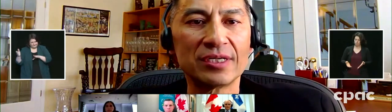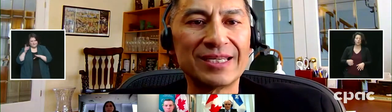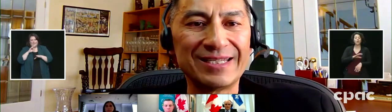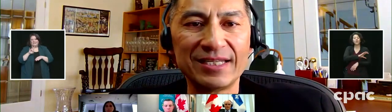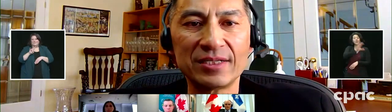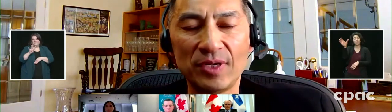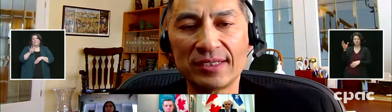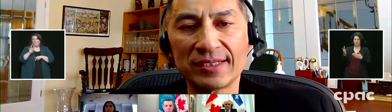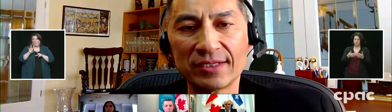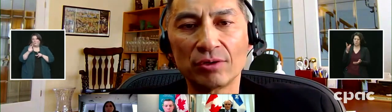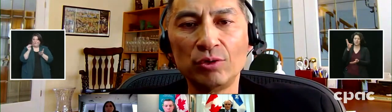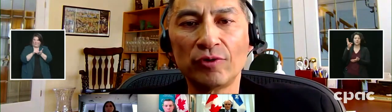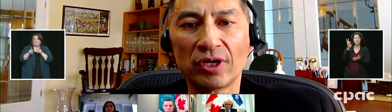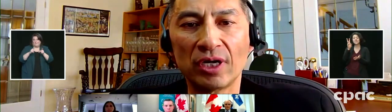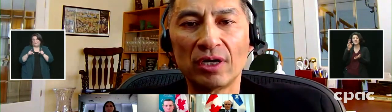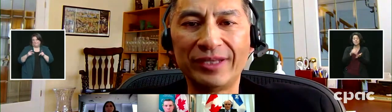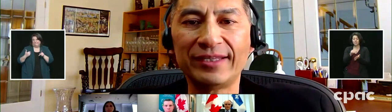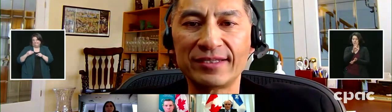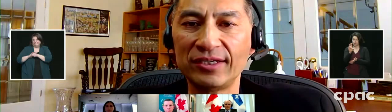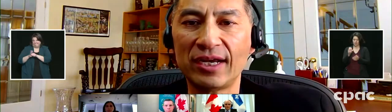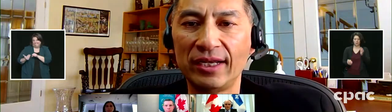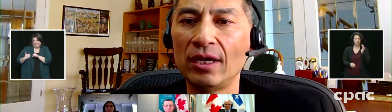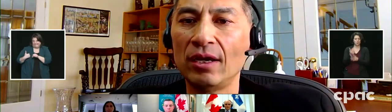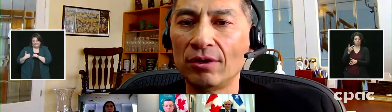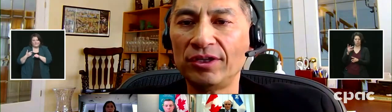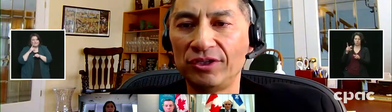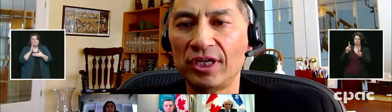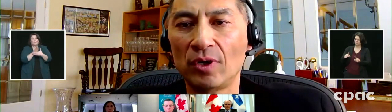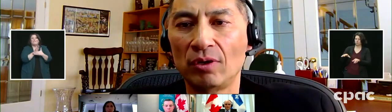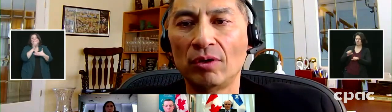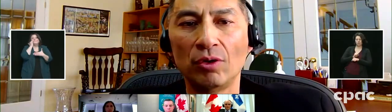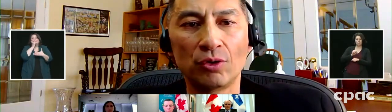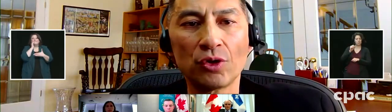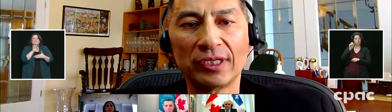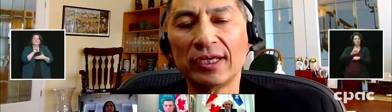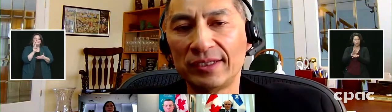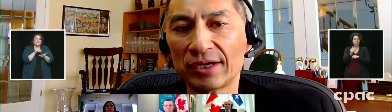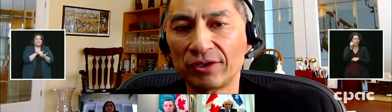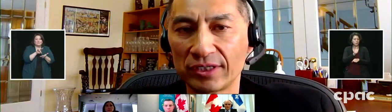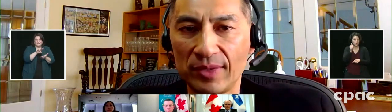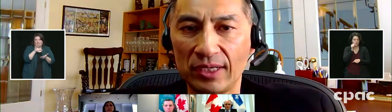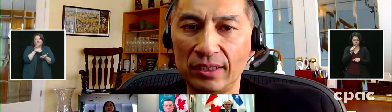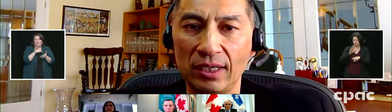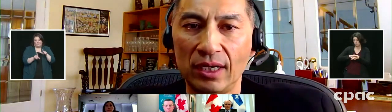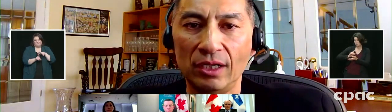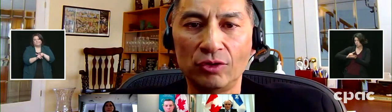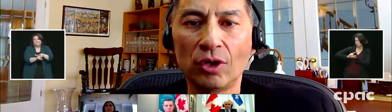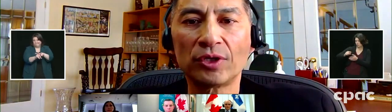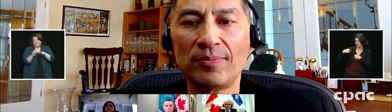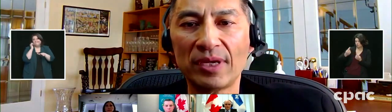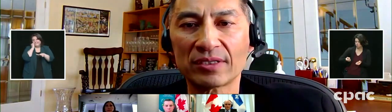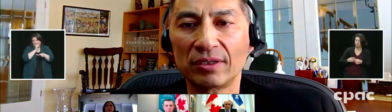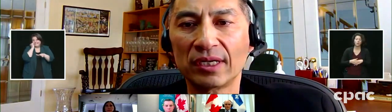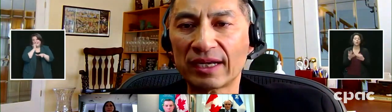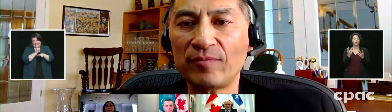presque 6 700 nouveaux cas ont été signalés quotidiennement au cours de la dernière semaine. Le nombre de personnes gravement